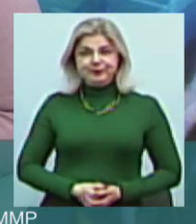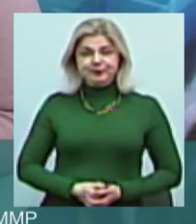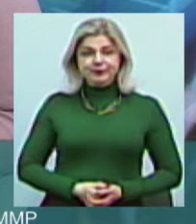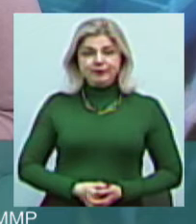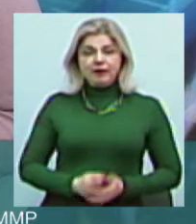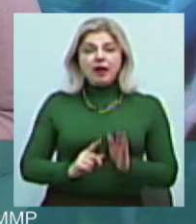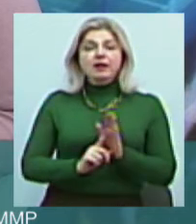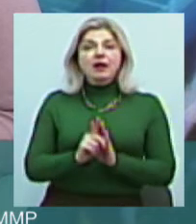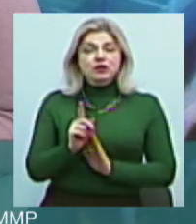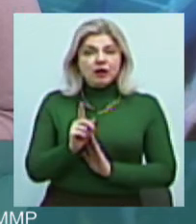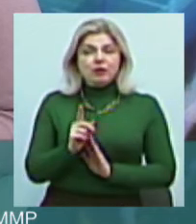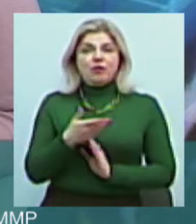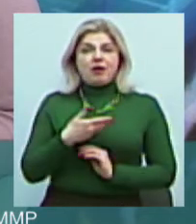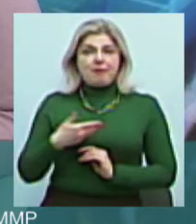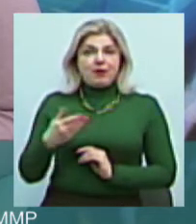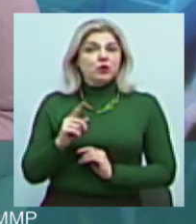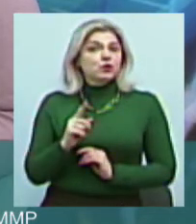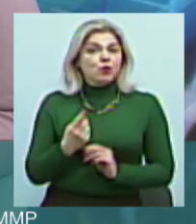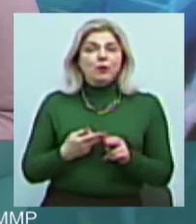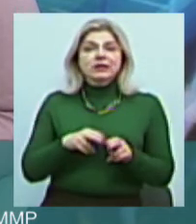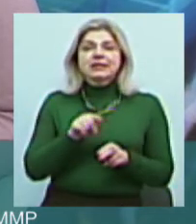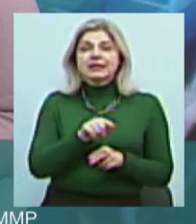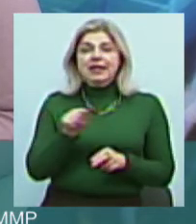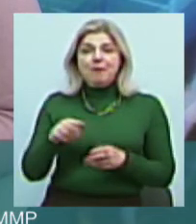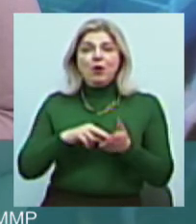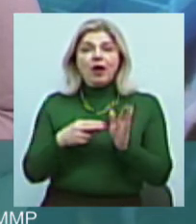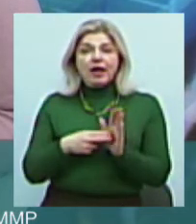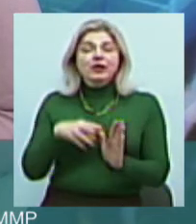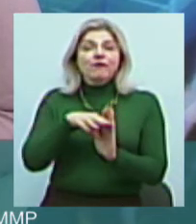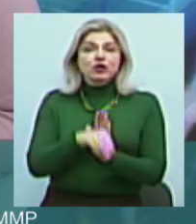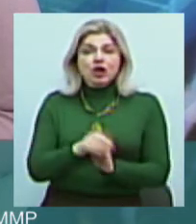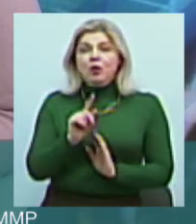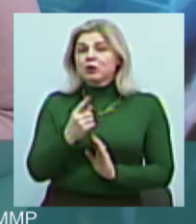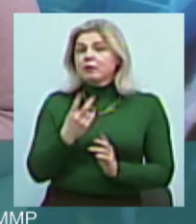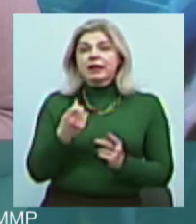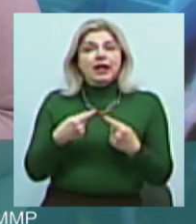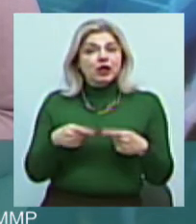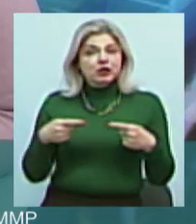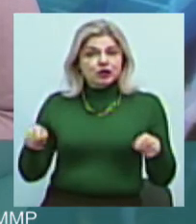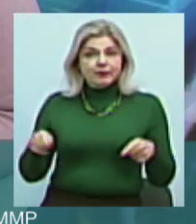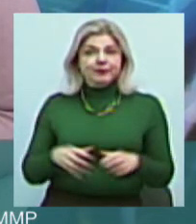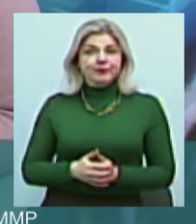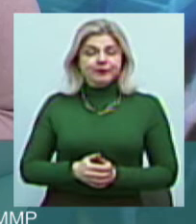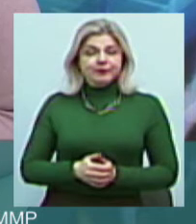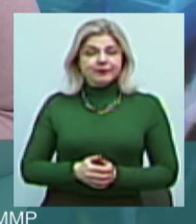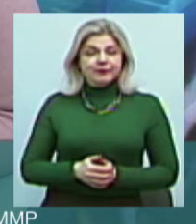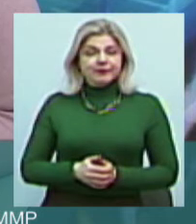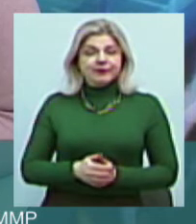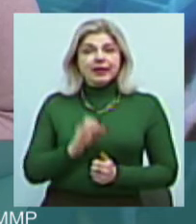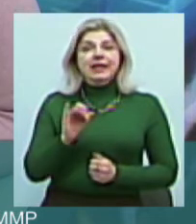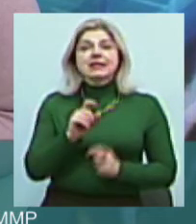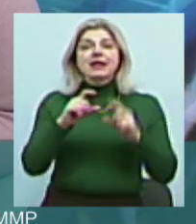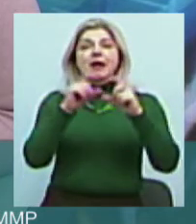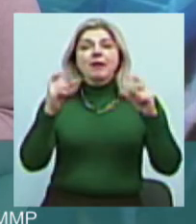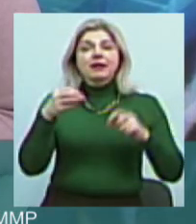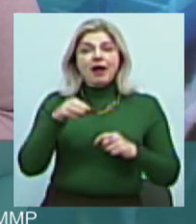Надійшло спочатку, ми, скажімо так, чому саме ці проекти увійшли, да? Чому не інші. Ми департамент